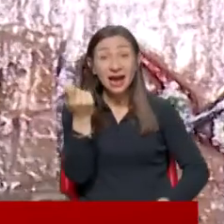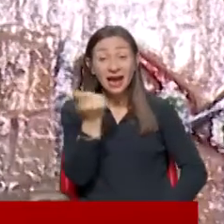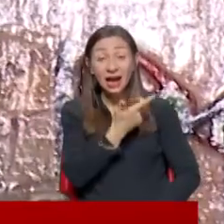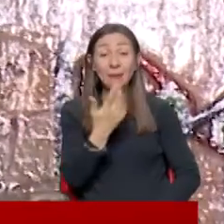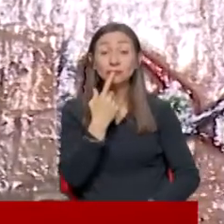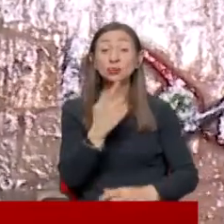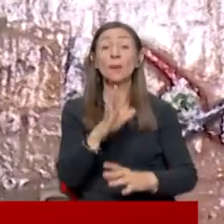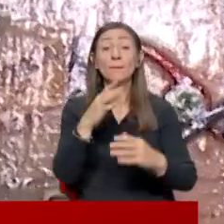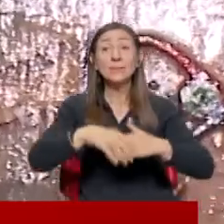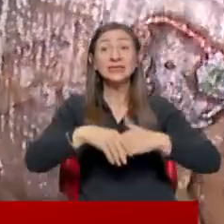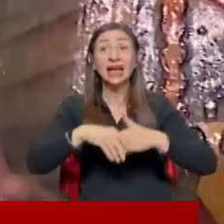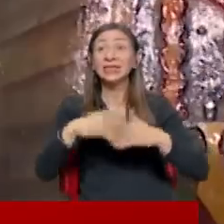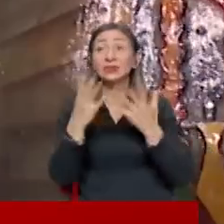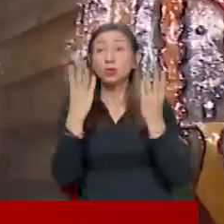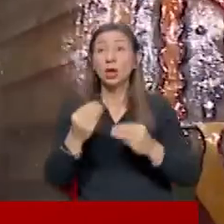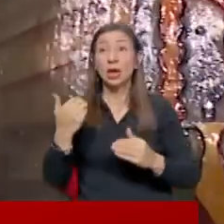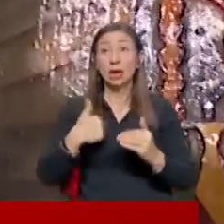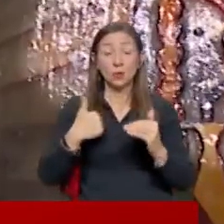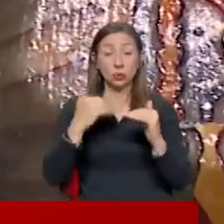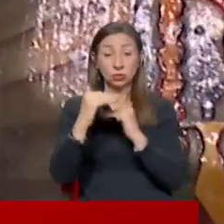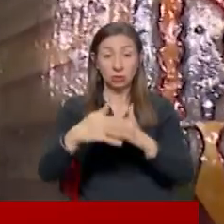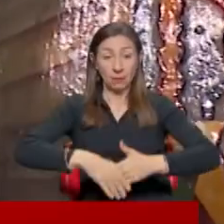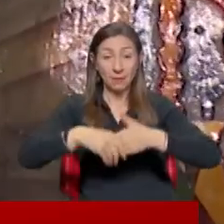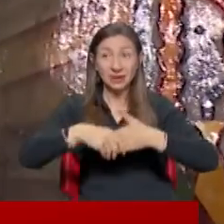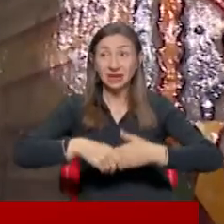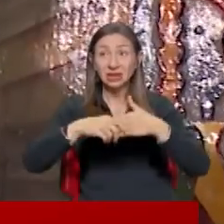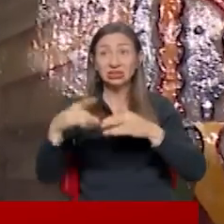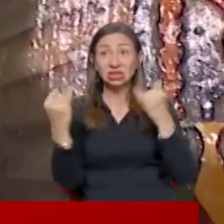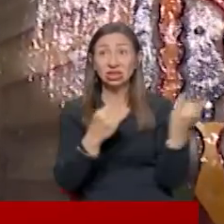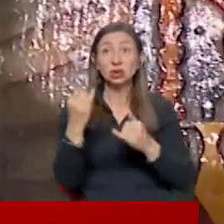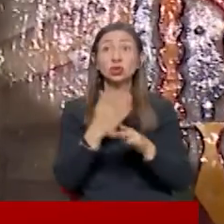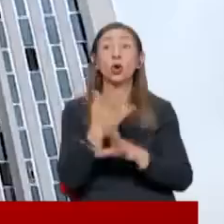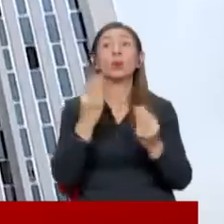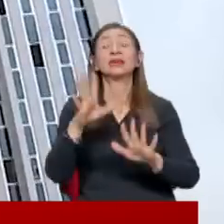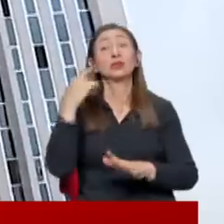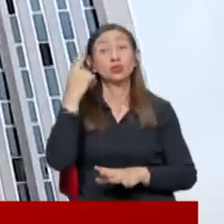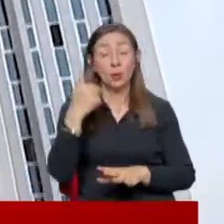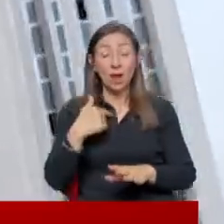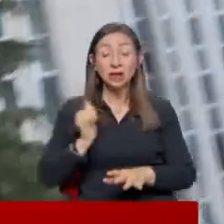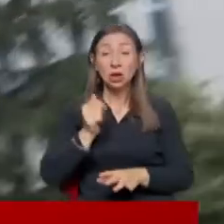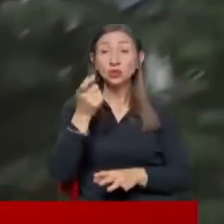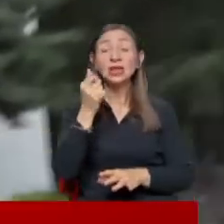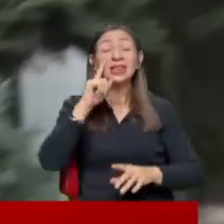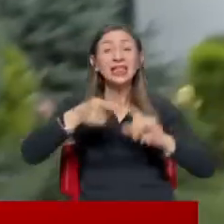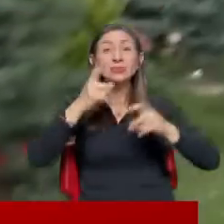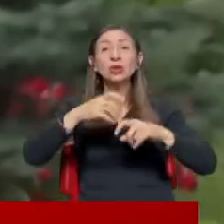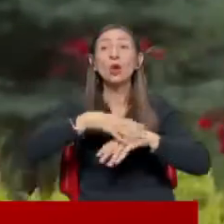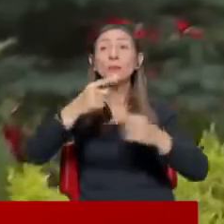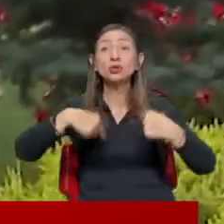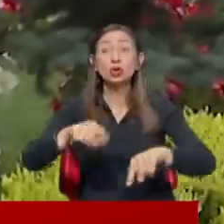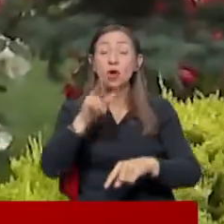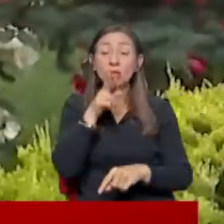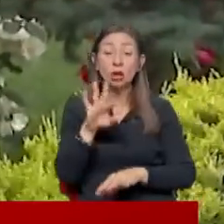edilmeden pazarlık nasıl yürütülüyor masada? Kamu önünde pazarlık gibi bu işi tartışırsak doğru olmaz diye düşünüyorum. Asgari ücret tespit komisyonu öğleden